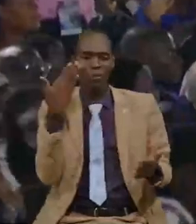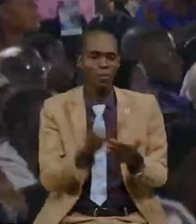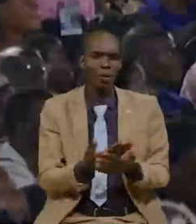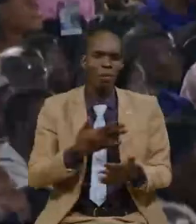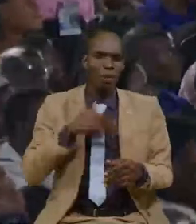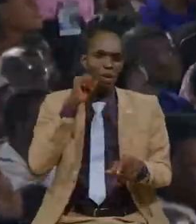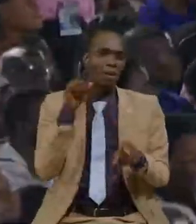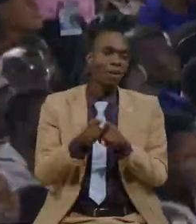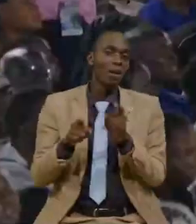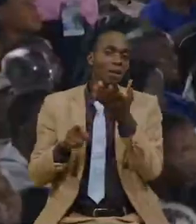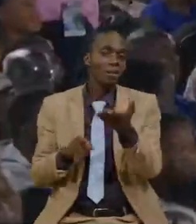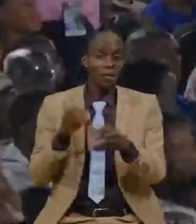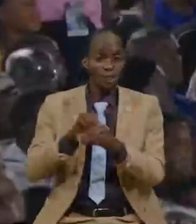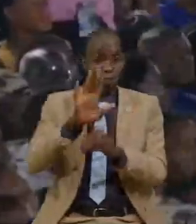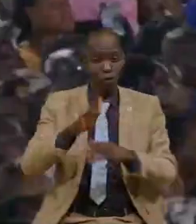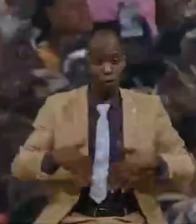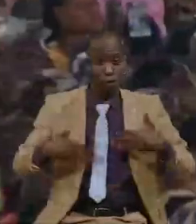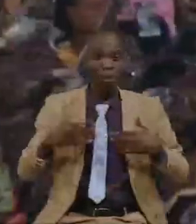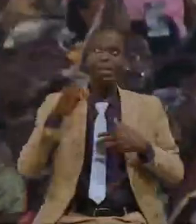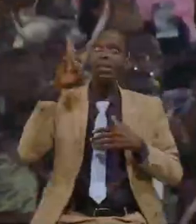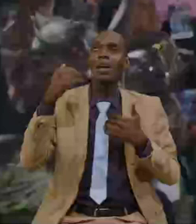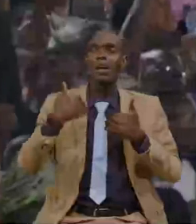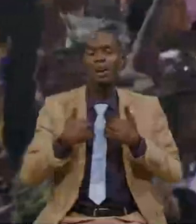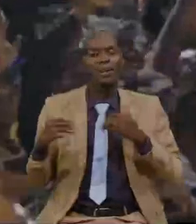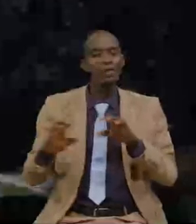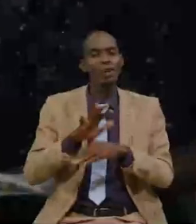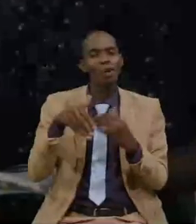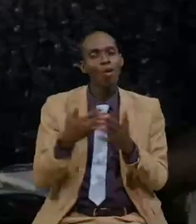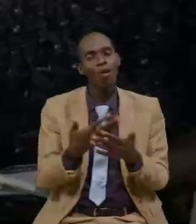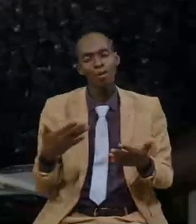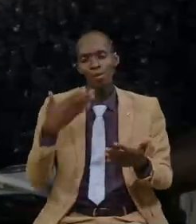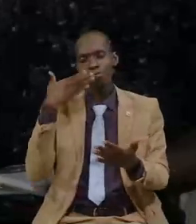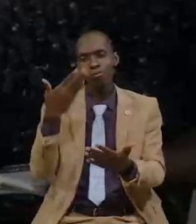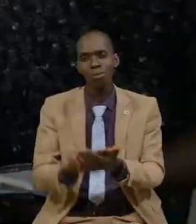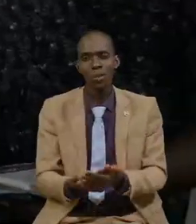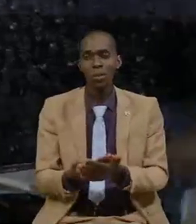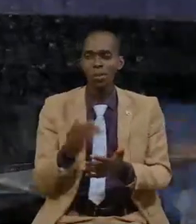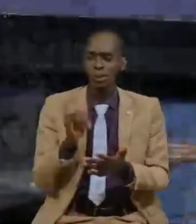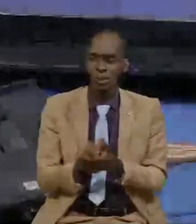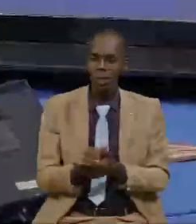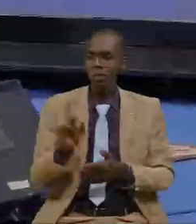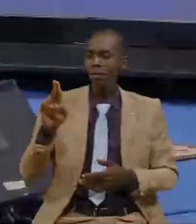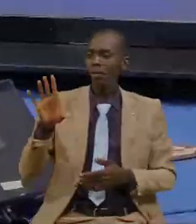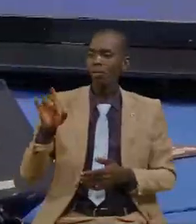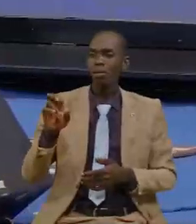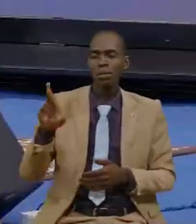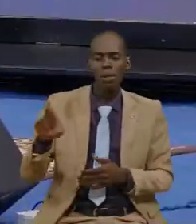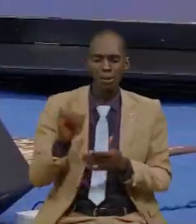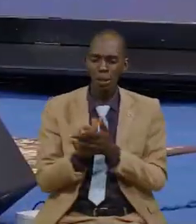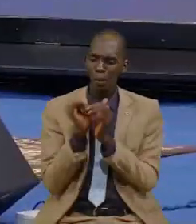merveille. Ma soeur là-bas, dans ta vie, il fait tout à merveille. Et l'ulcère